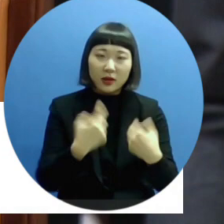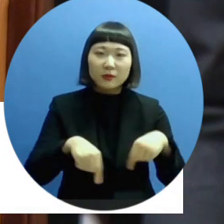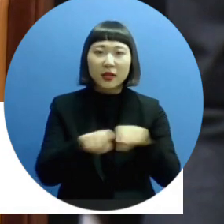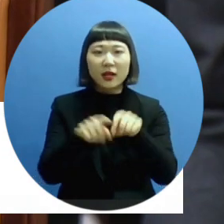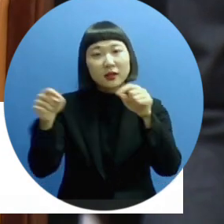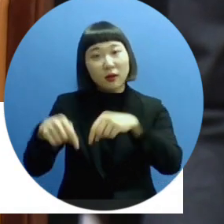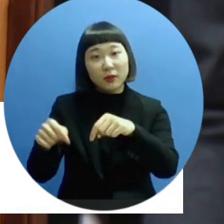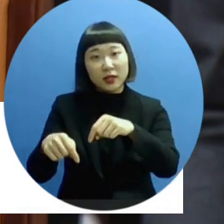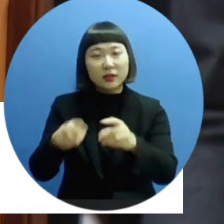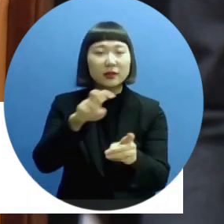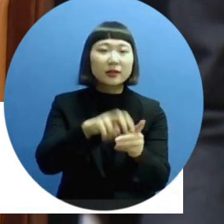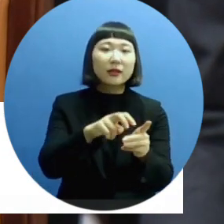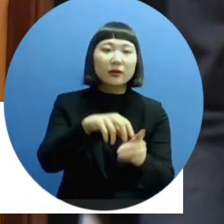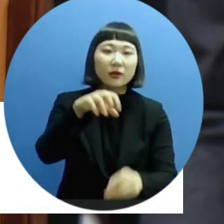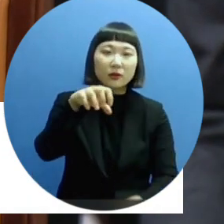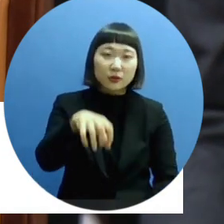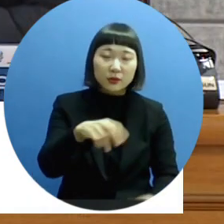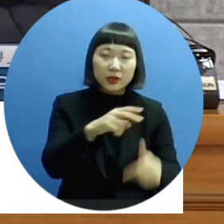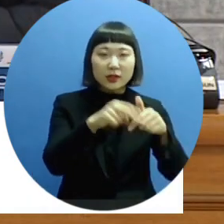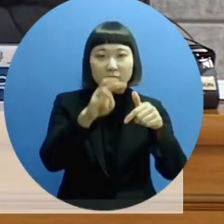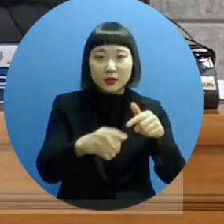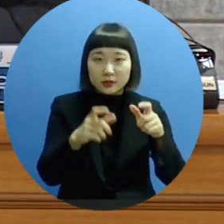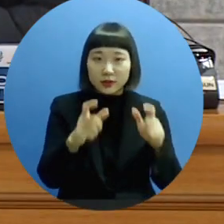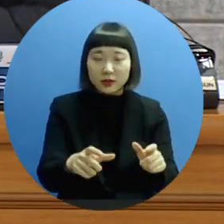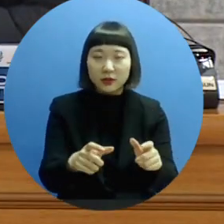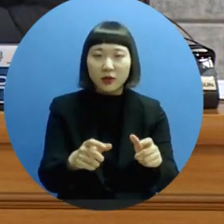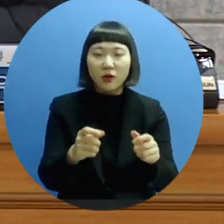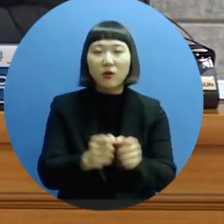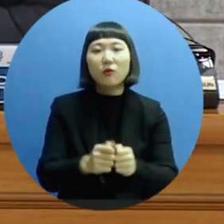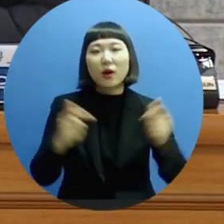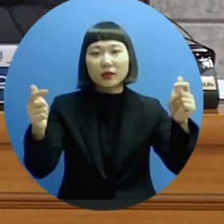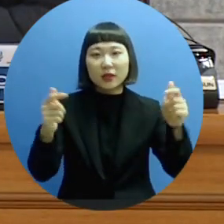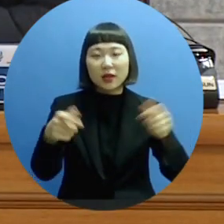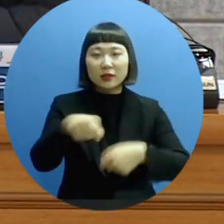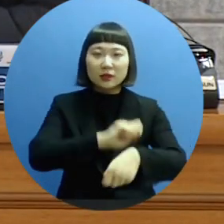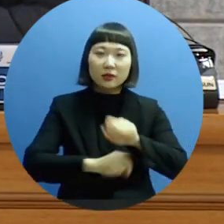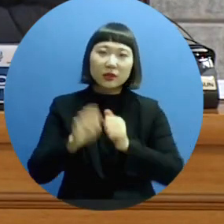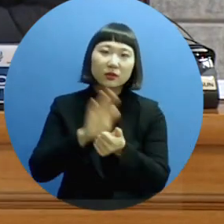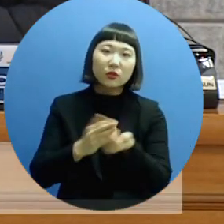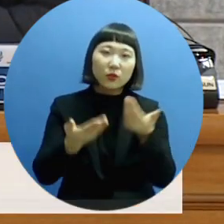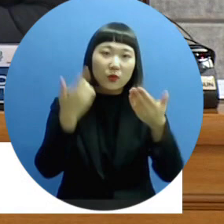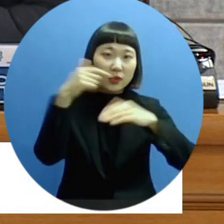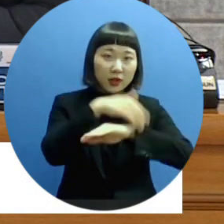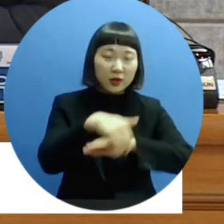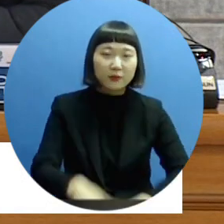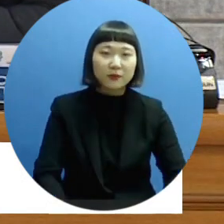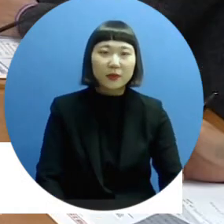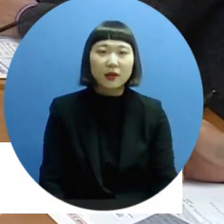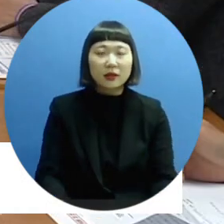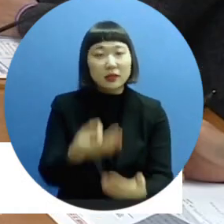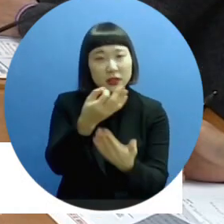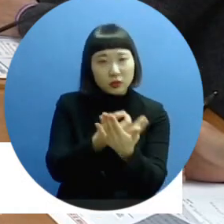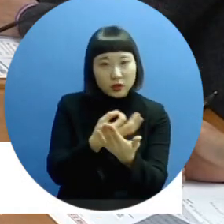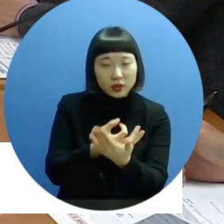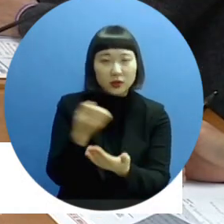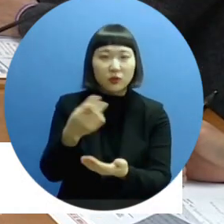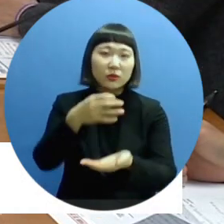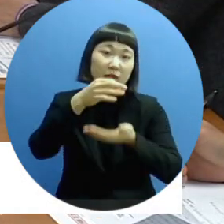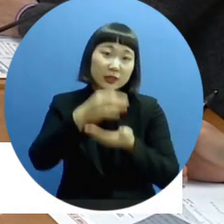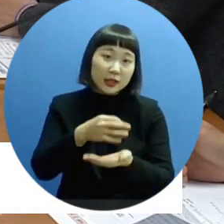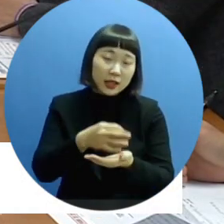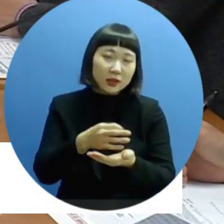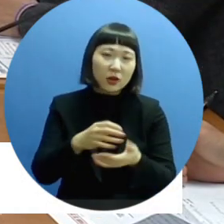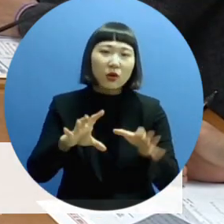지역 확대 방안을 적극적으로 강구하는 한편 유정복 시장은 피해자들의 소득과 자산에 관계없는 지원이